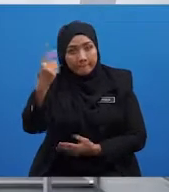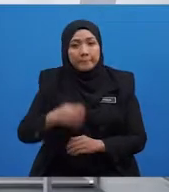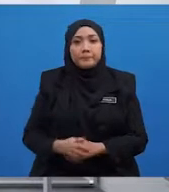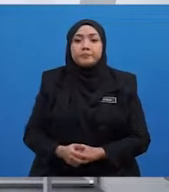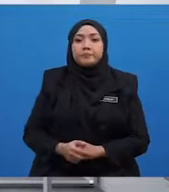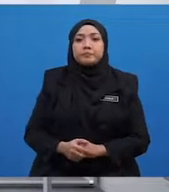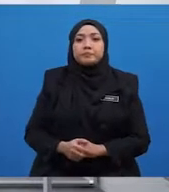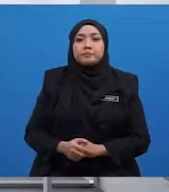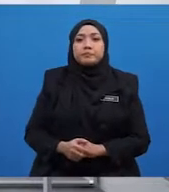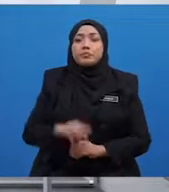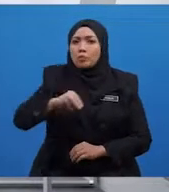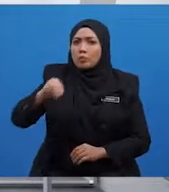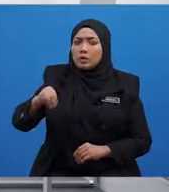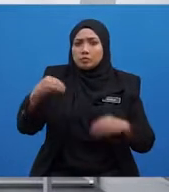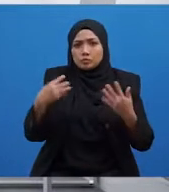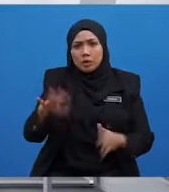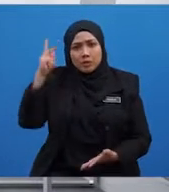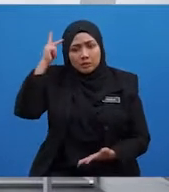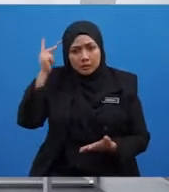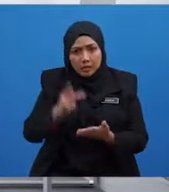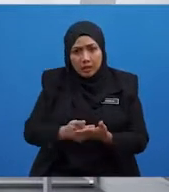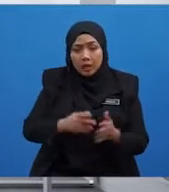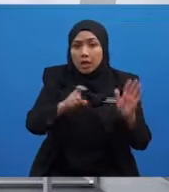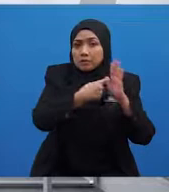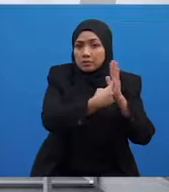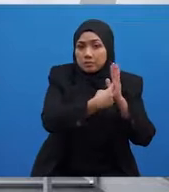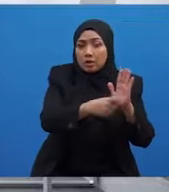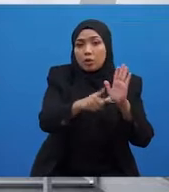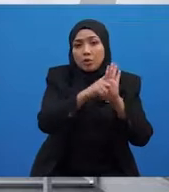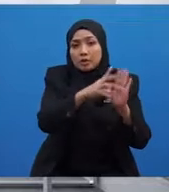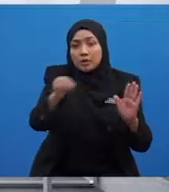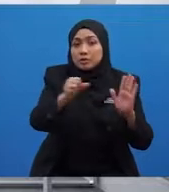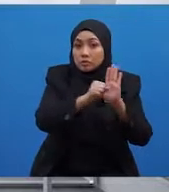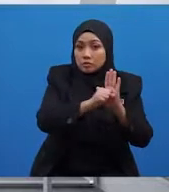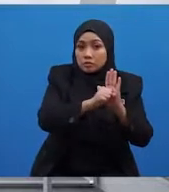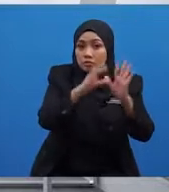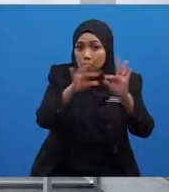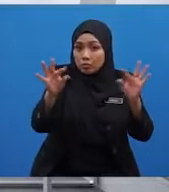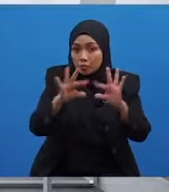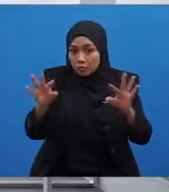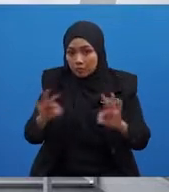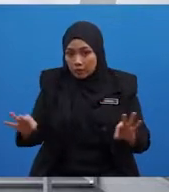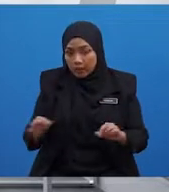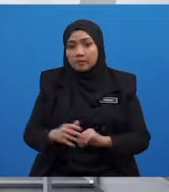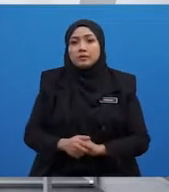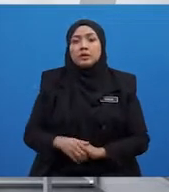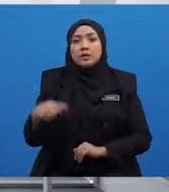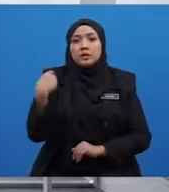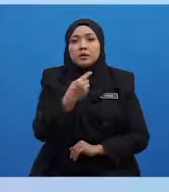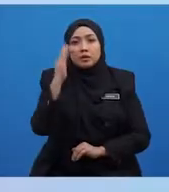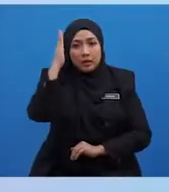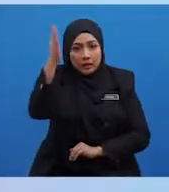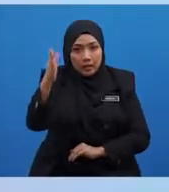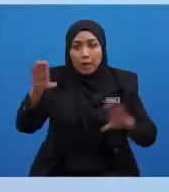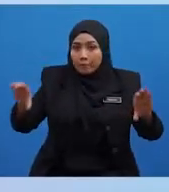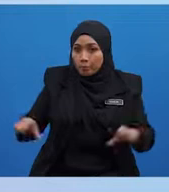Murid-murid, setelah kita mengenal pasti jenama, logo dan slogan, tibalah masanya kita akan